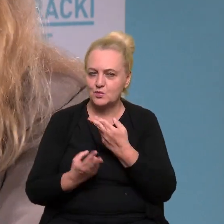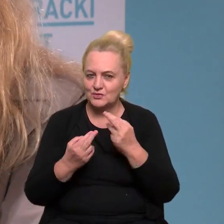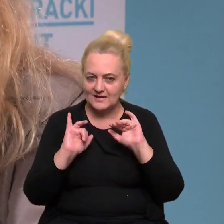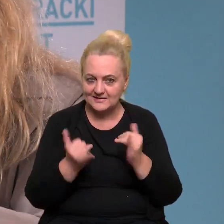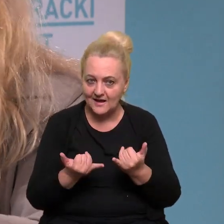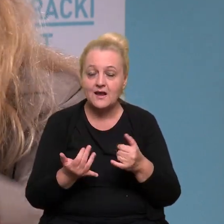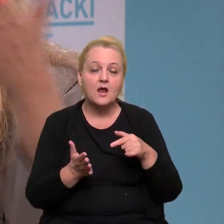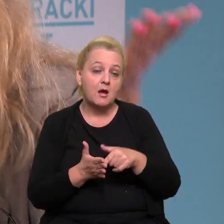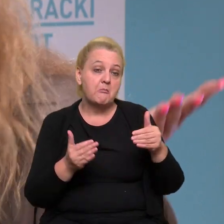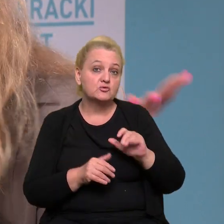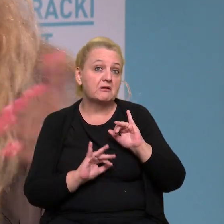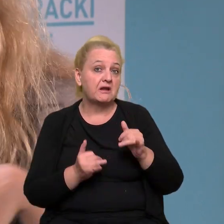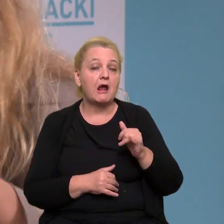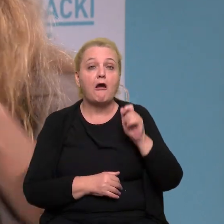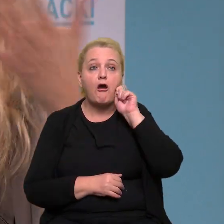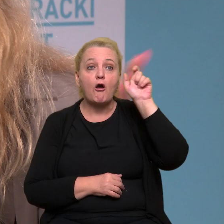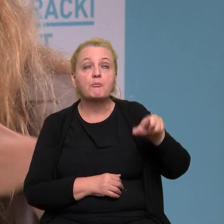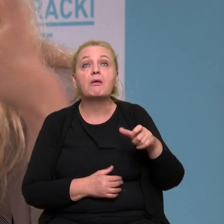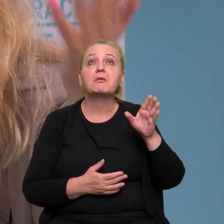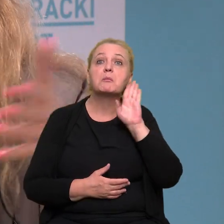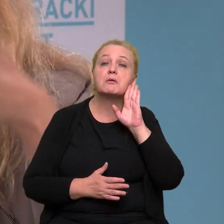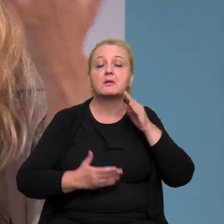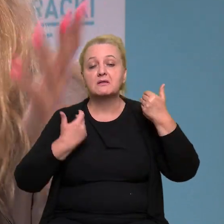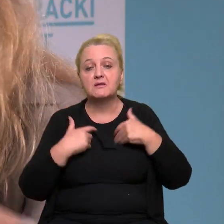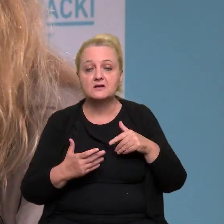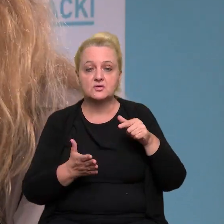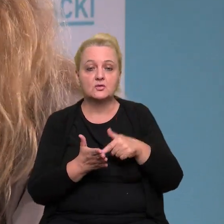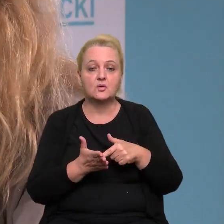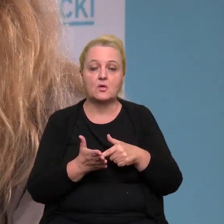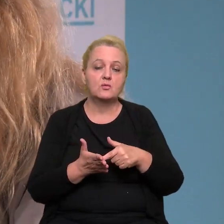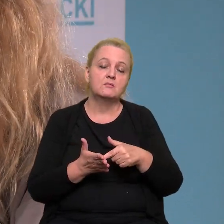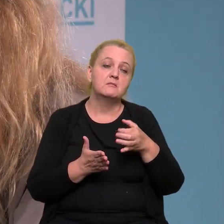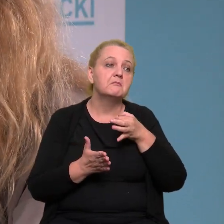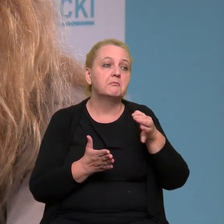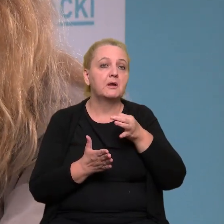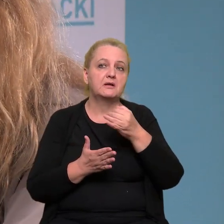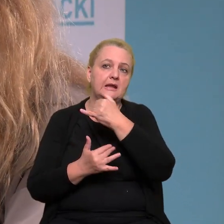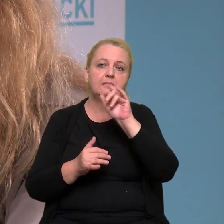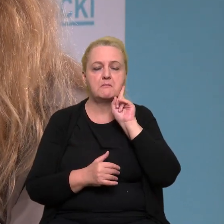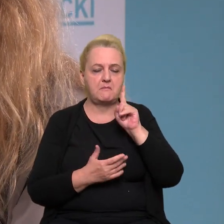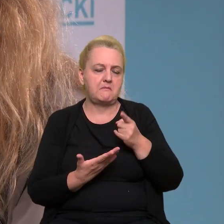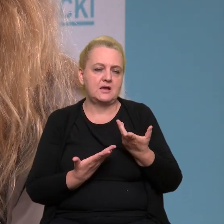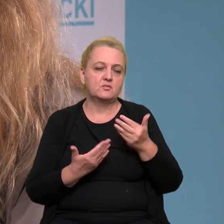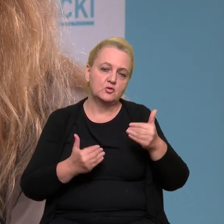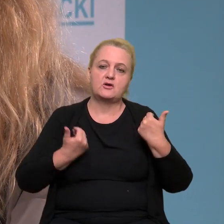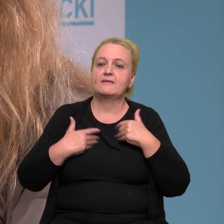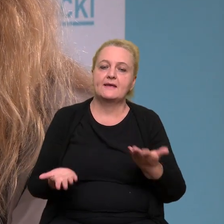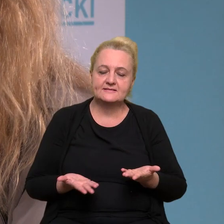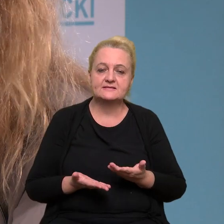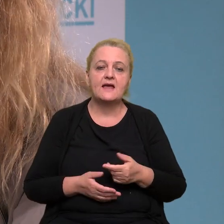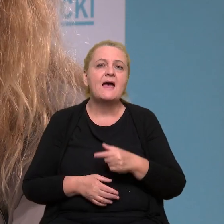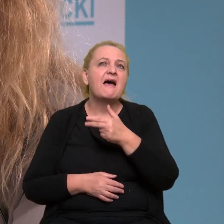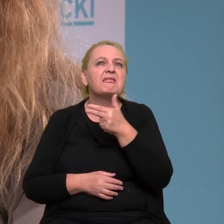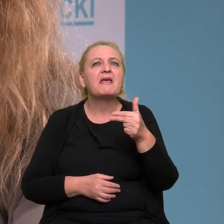może jest tak, że kobieta nie chciałaby, żeby takie pytania pojawiały się ze strony mężczyzn? A temat